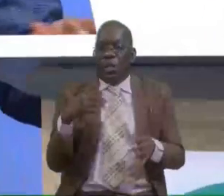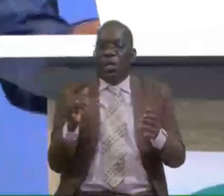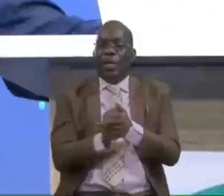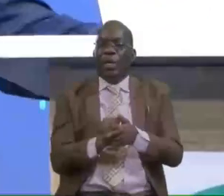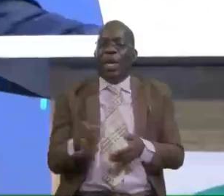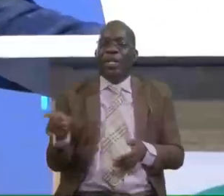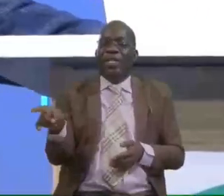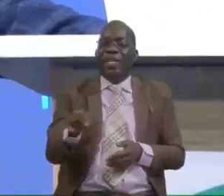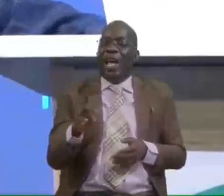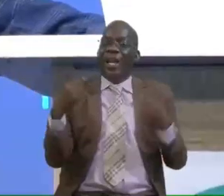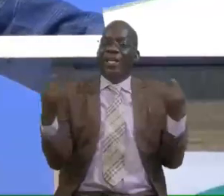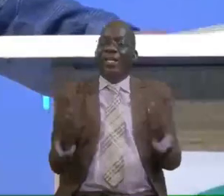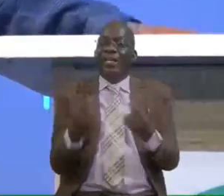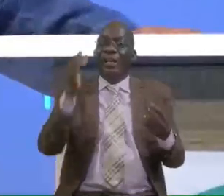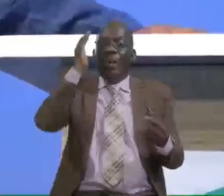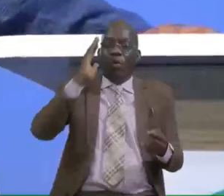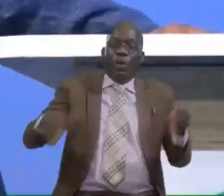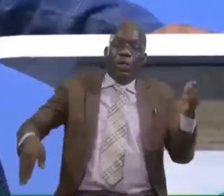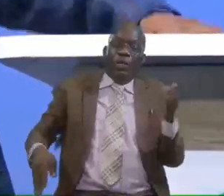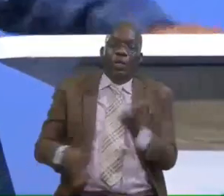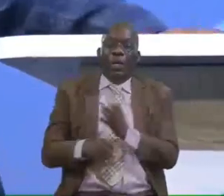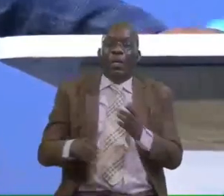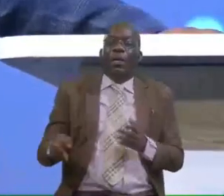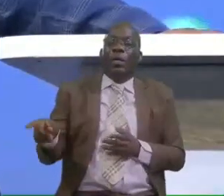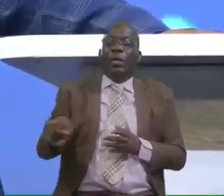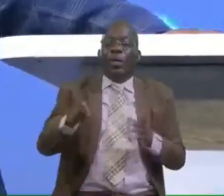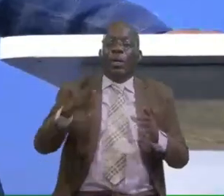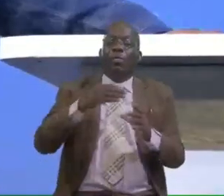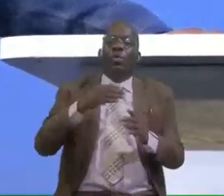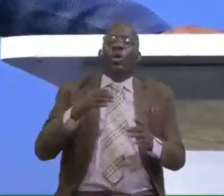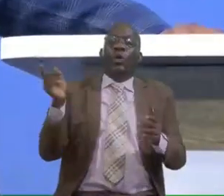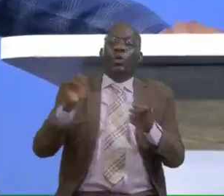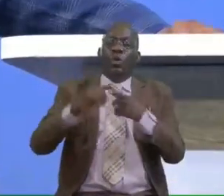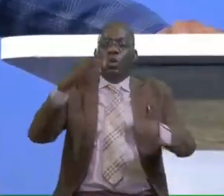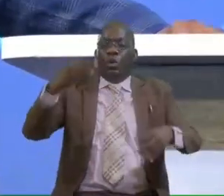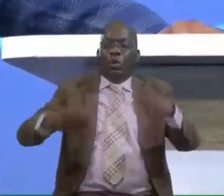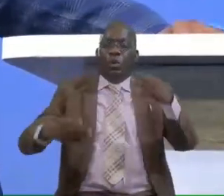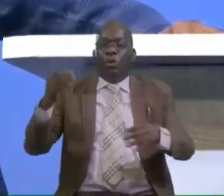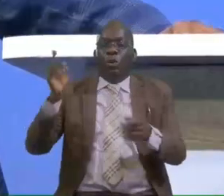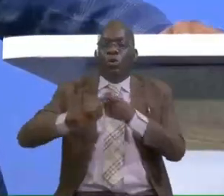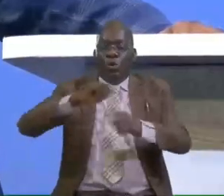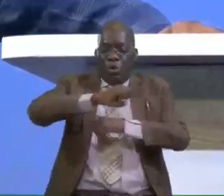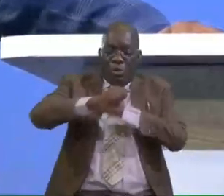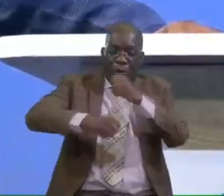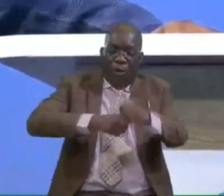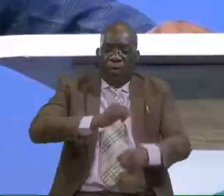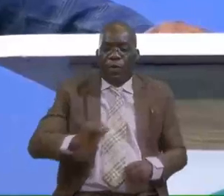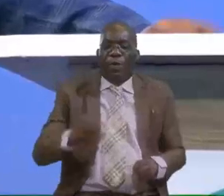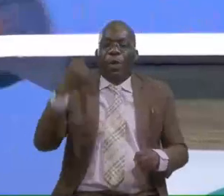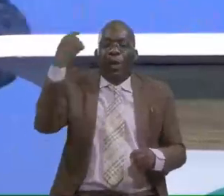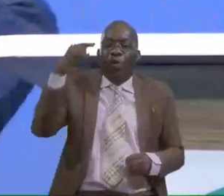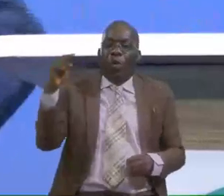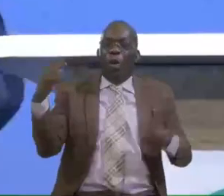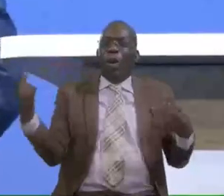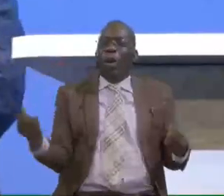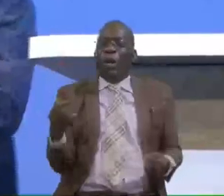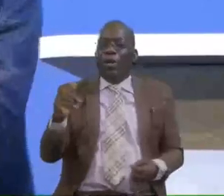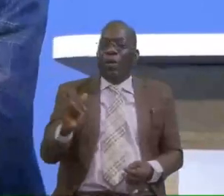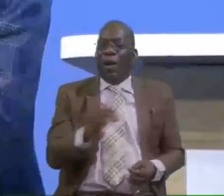péché peut les conduire dans un jugement, dans la souffrance pour